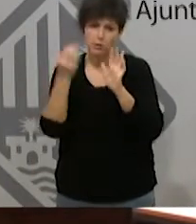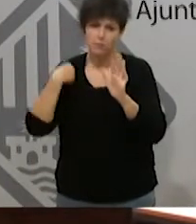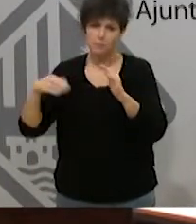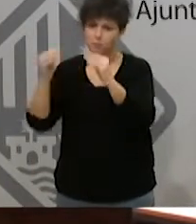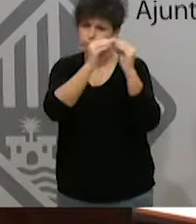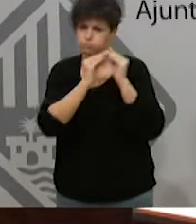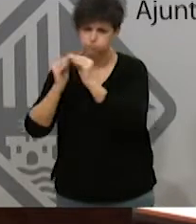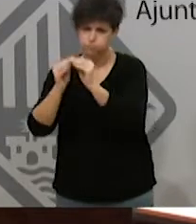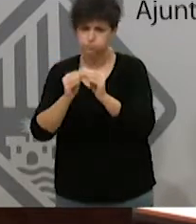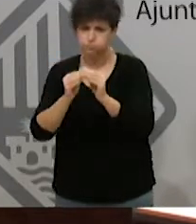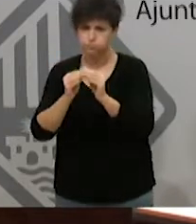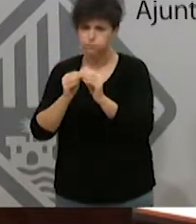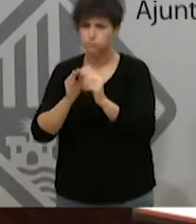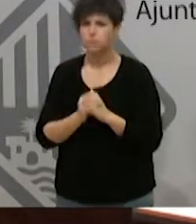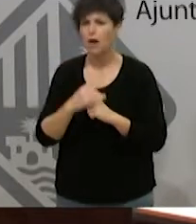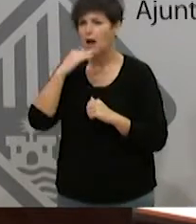bé.